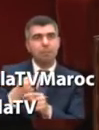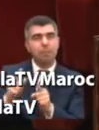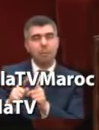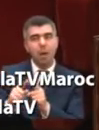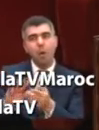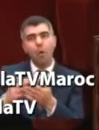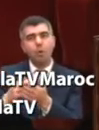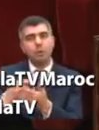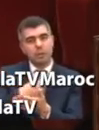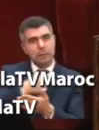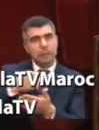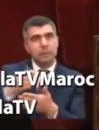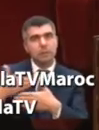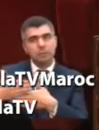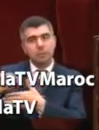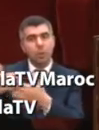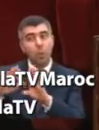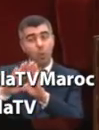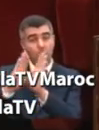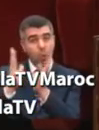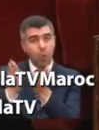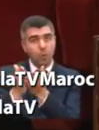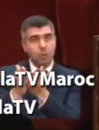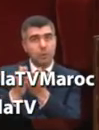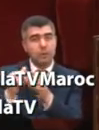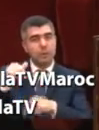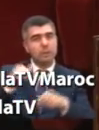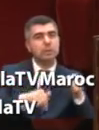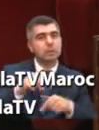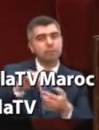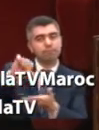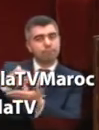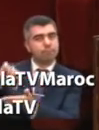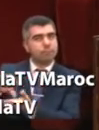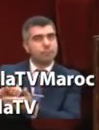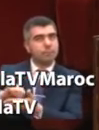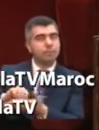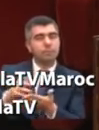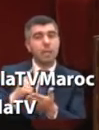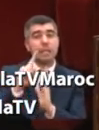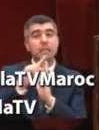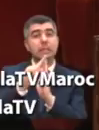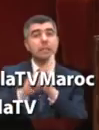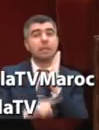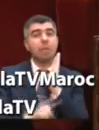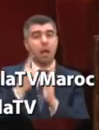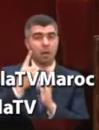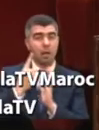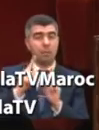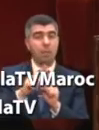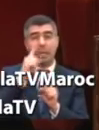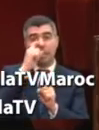كيعطي إقليم آخر. ما كانش عندنا نقص عام، كان عندنا في بعض المراكز، ودام تقريبا أسبوع اللي كان عندنا واحد الحدة